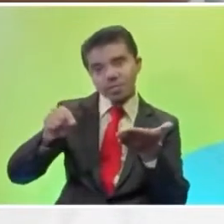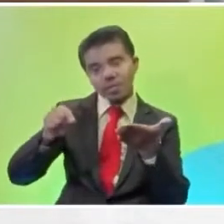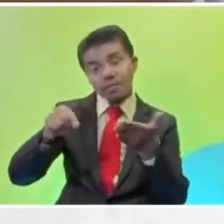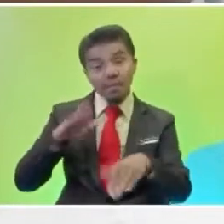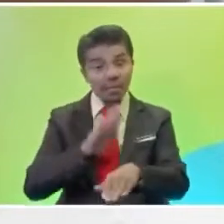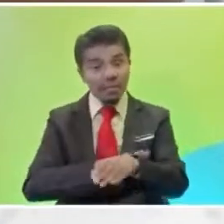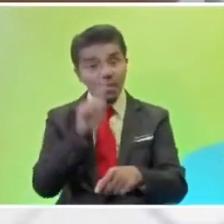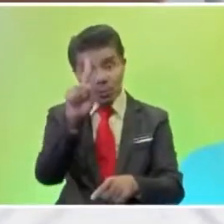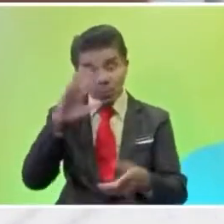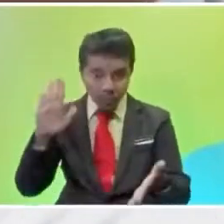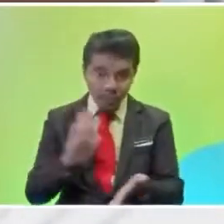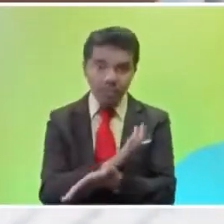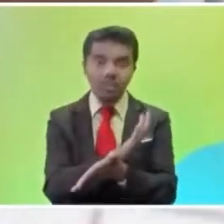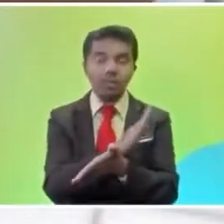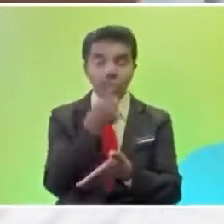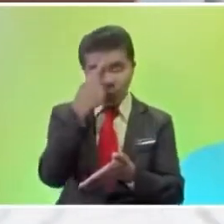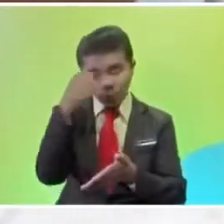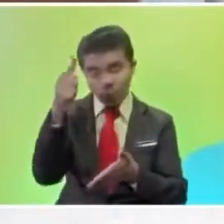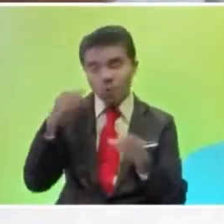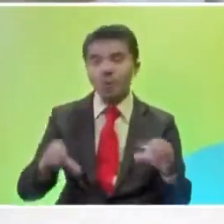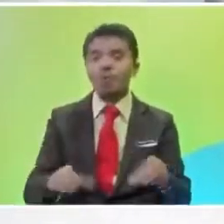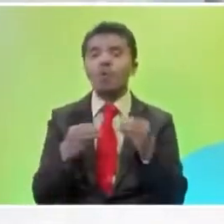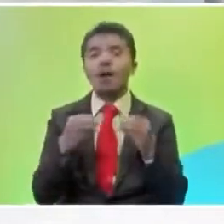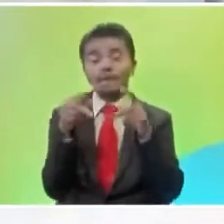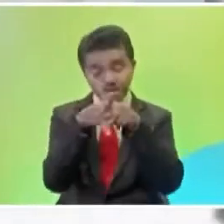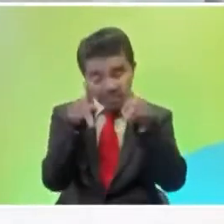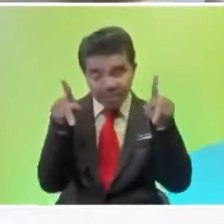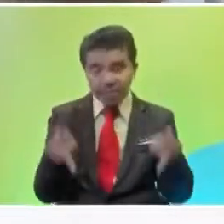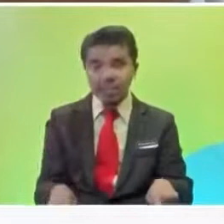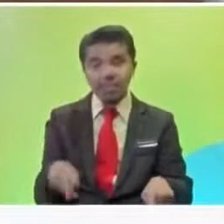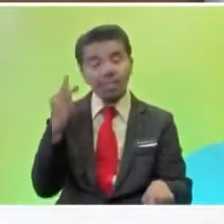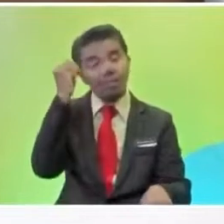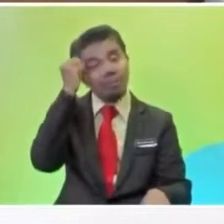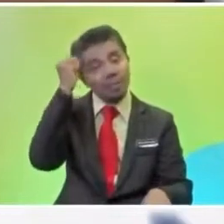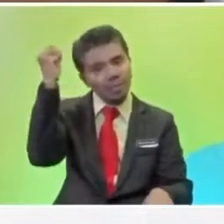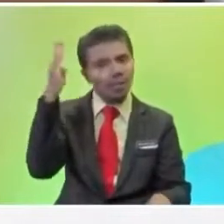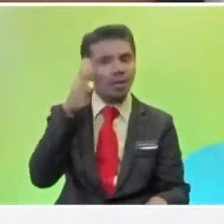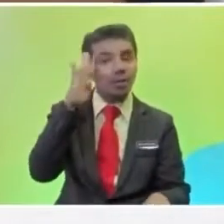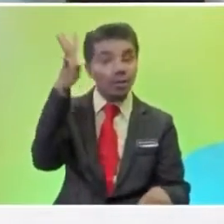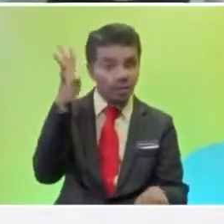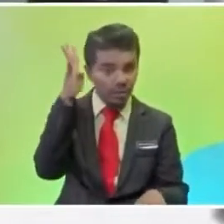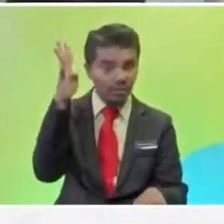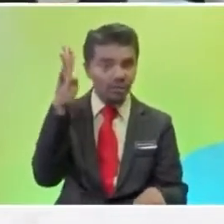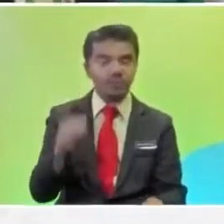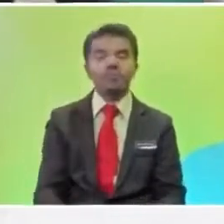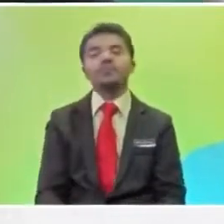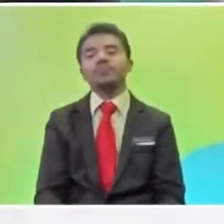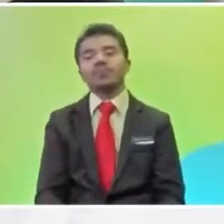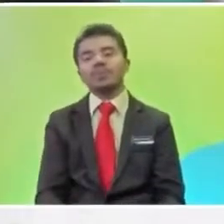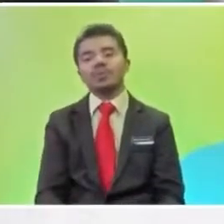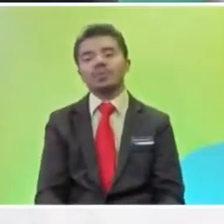peta Minda yang kreatif jadi hasil tulisan mereka hasil ID yang mereka keluarkan itu tadi di